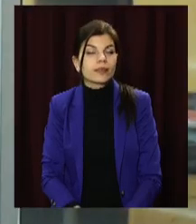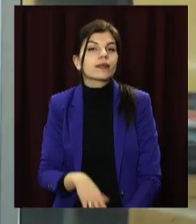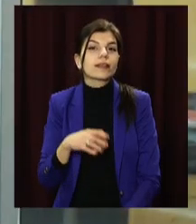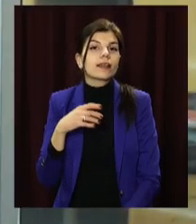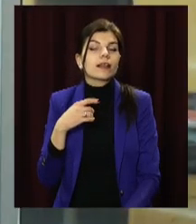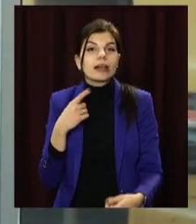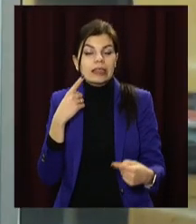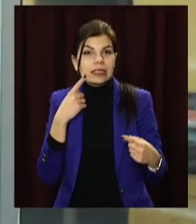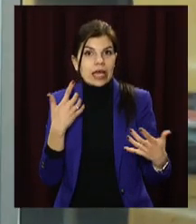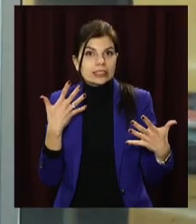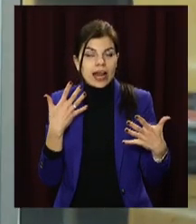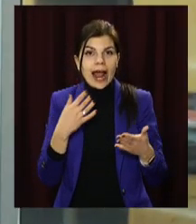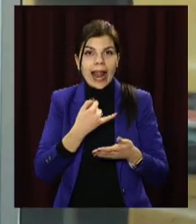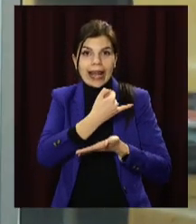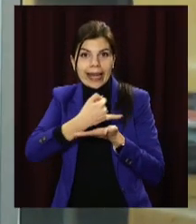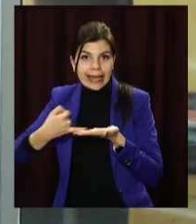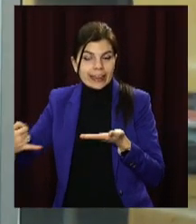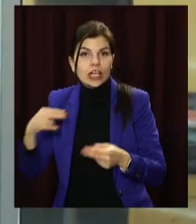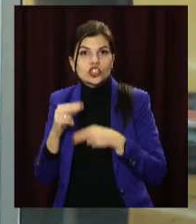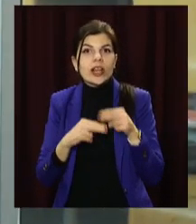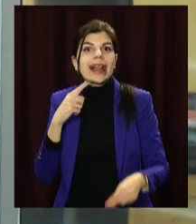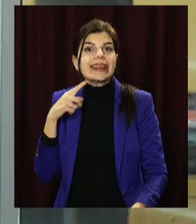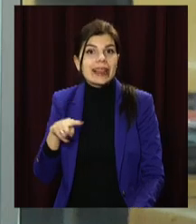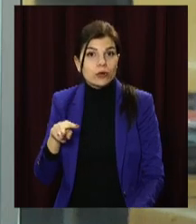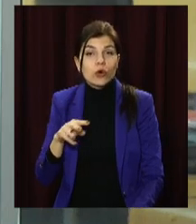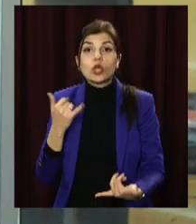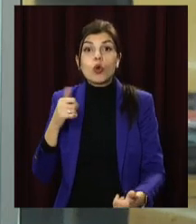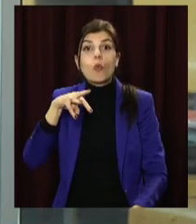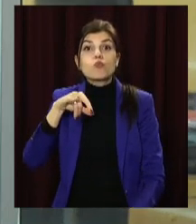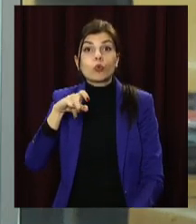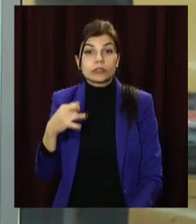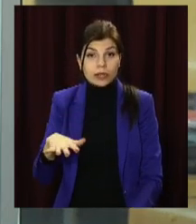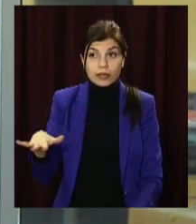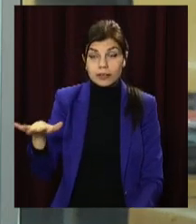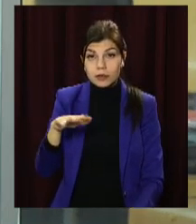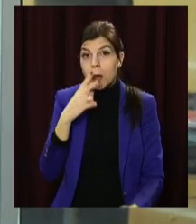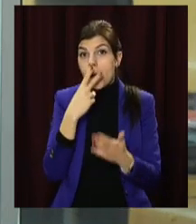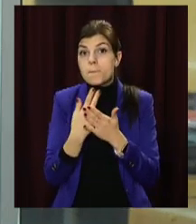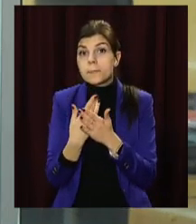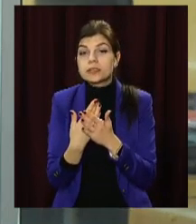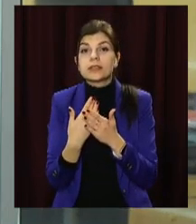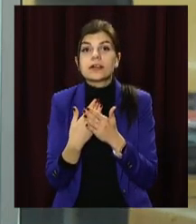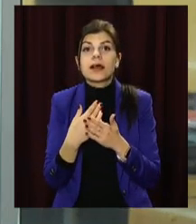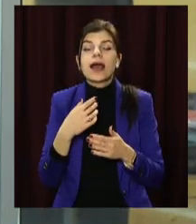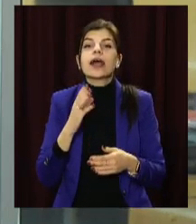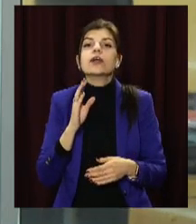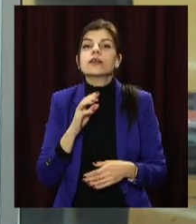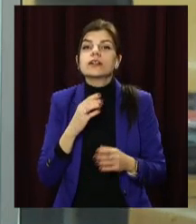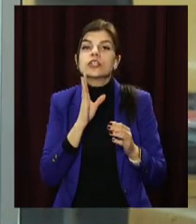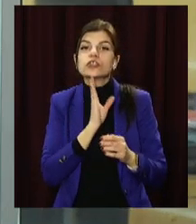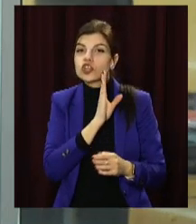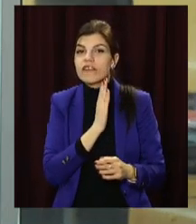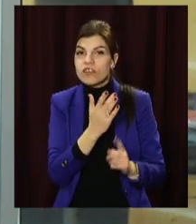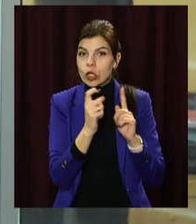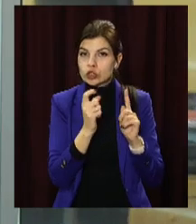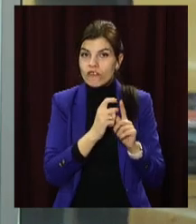Яскравими лініями через українську літературу. Сьогодні у музеї літературне Придніпров'я презентують проєкт «Лінії жіночого слова». Його